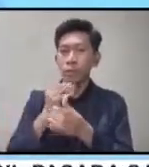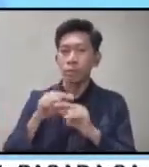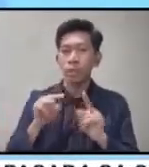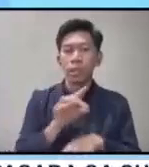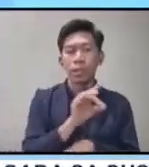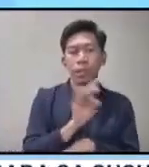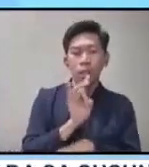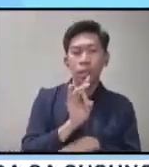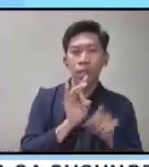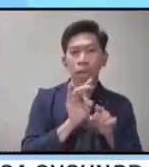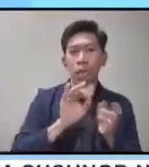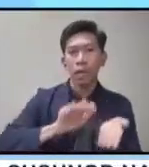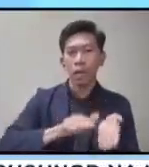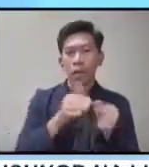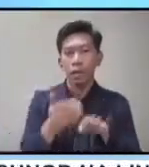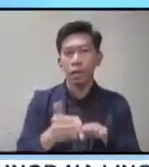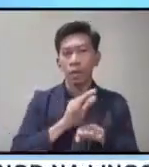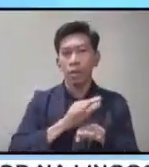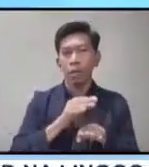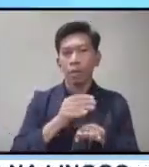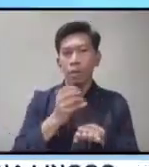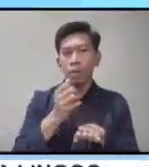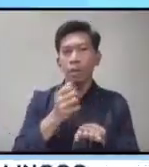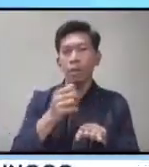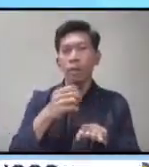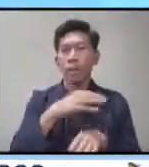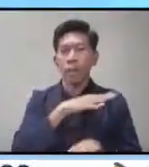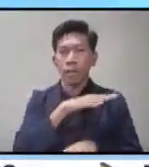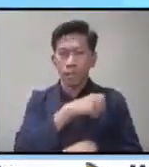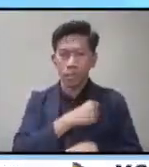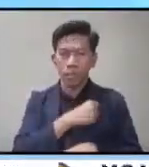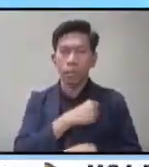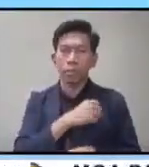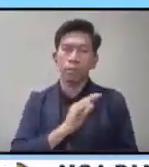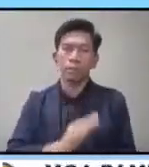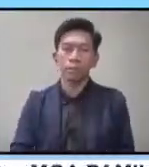napatay sa panig ng Palestine. Joyce Salamatin para sa Bayan.